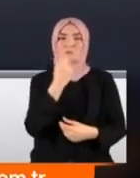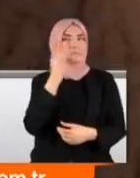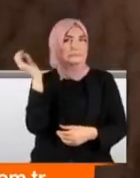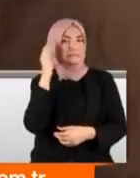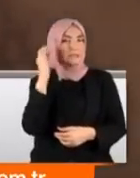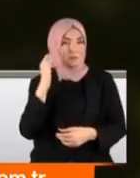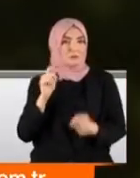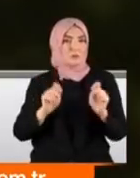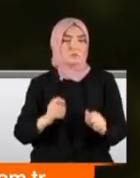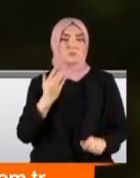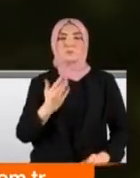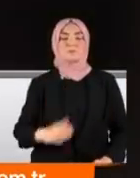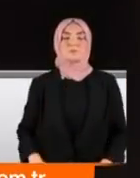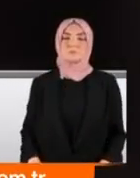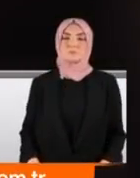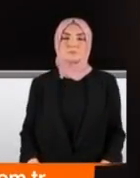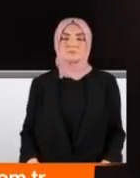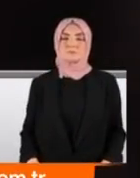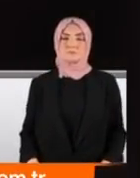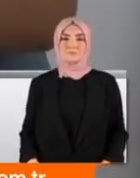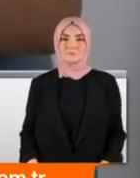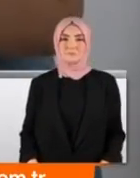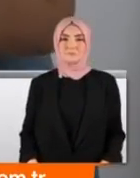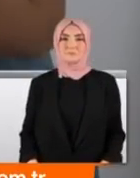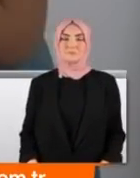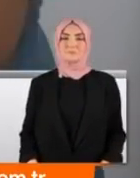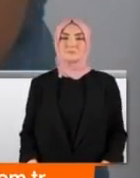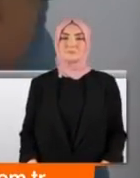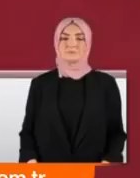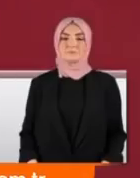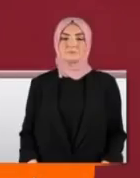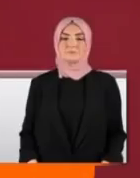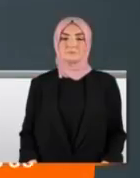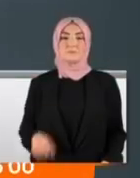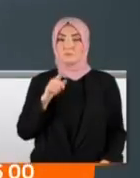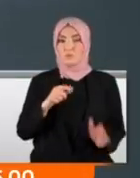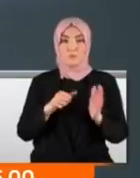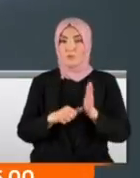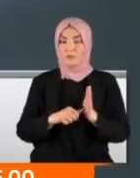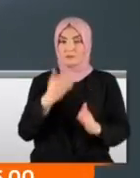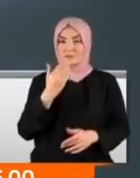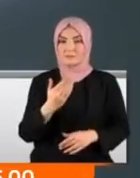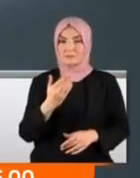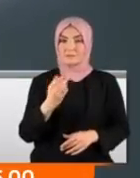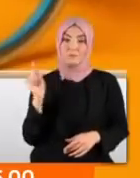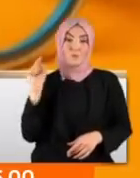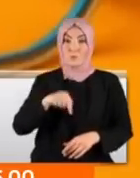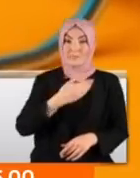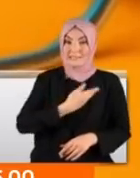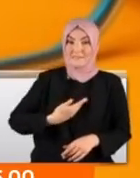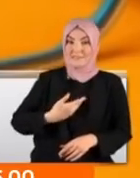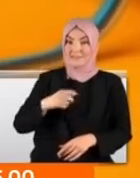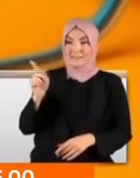veriyor. Hey. Hey, are we still on for dinner tonight? Yeah, I'll be home soon. Bu model ise oyun meraklıları için özel